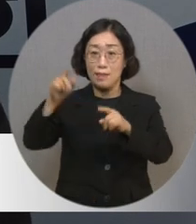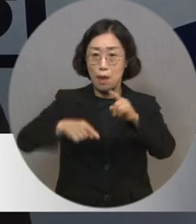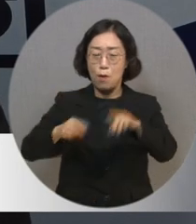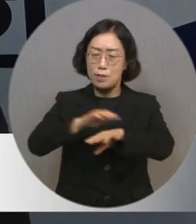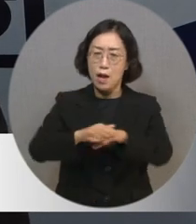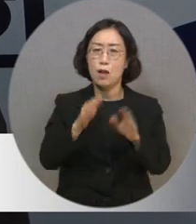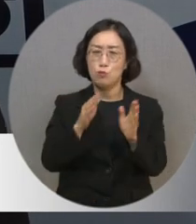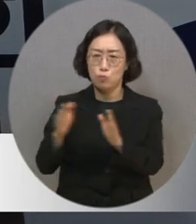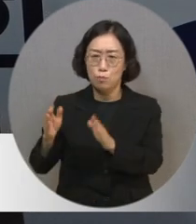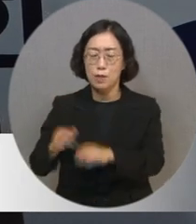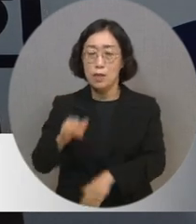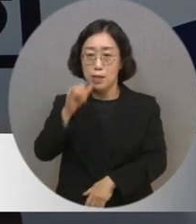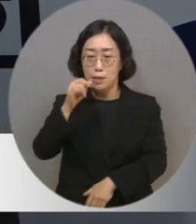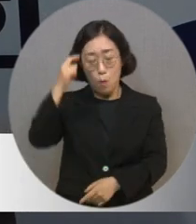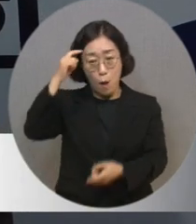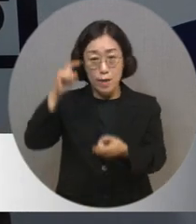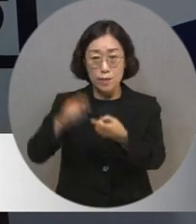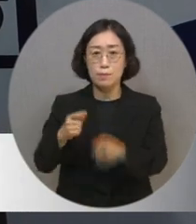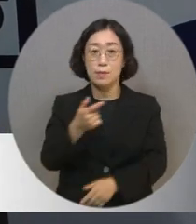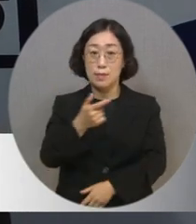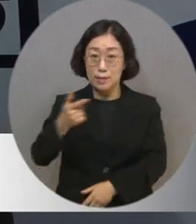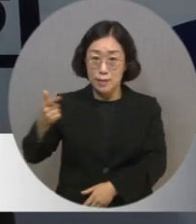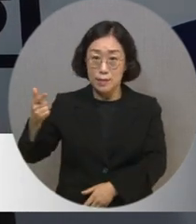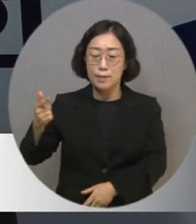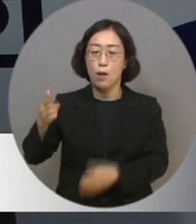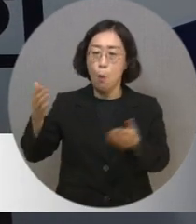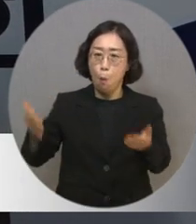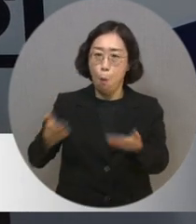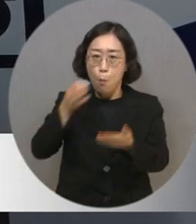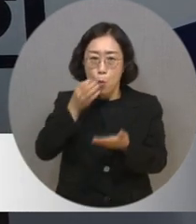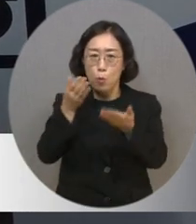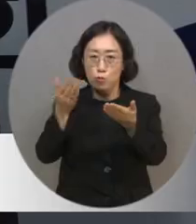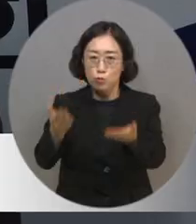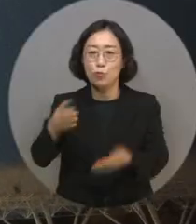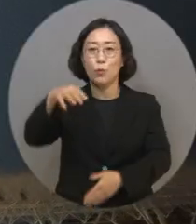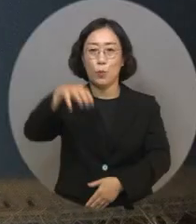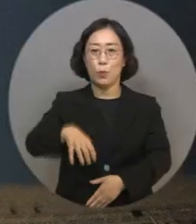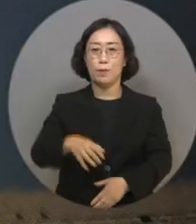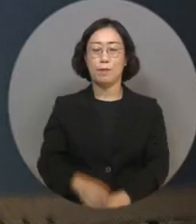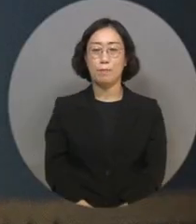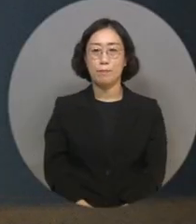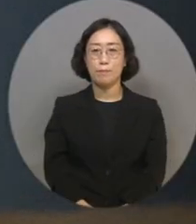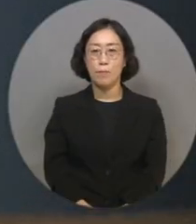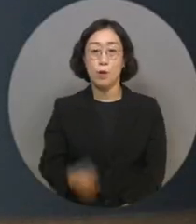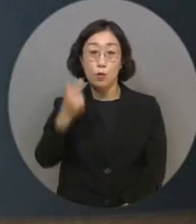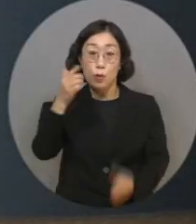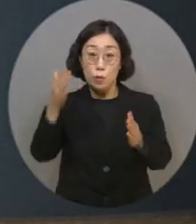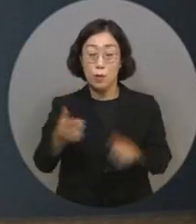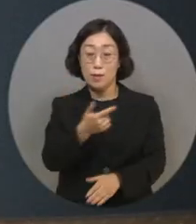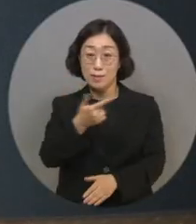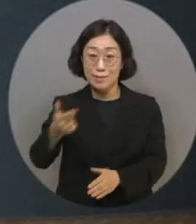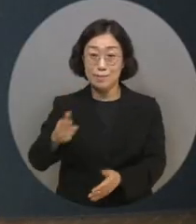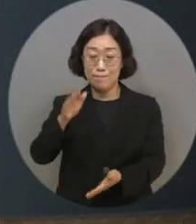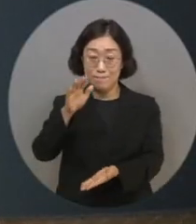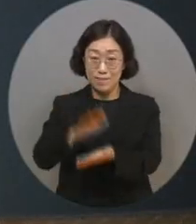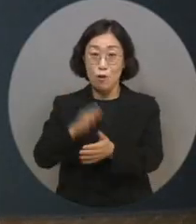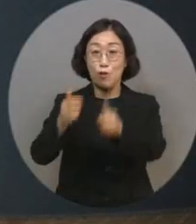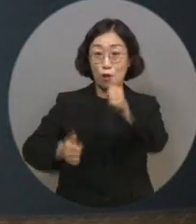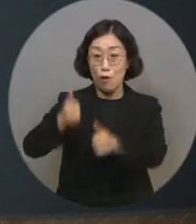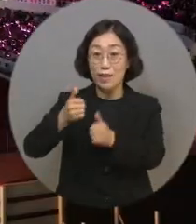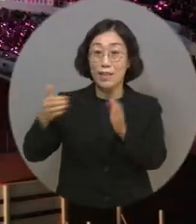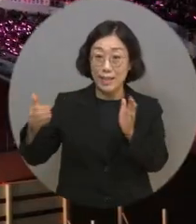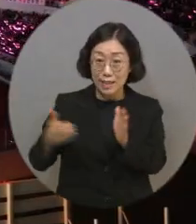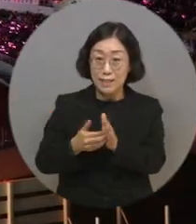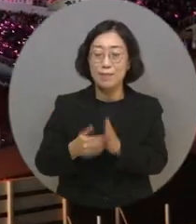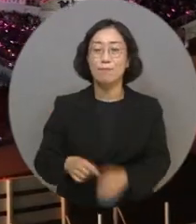있고 얼마만큼 더 많은 관심을 받아야 되는지를 느끼게 된 시간이었던 것 같습니다. 6일간의 열전이 펼쳐진 전국 장애인